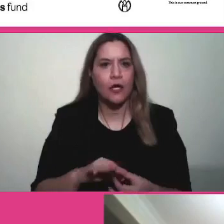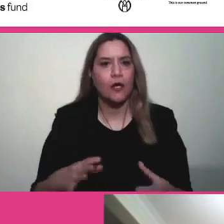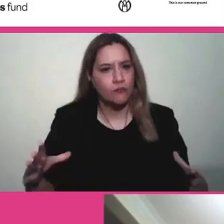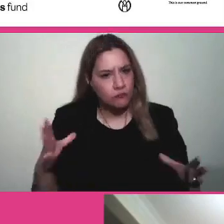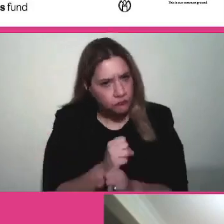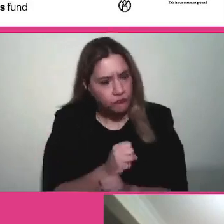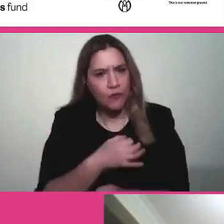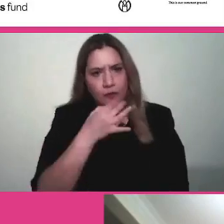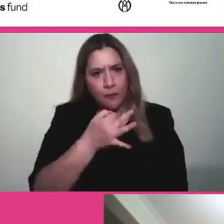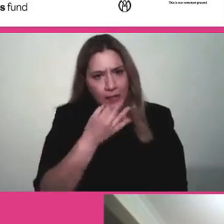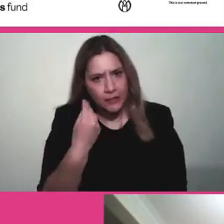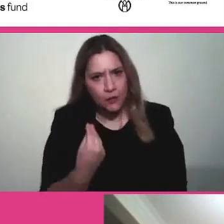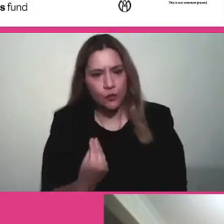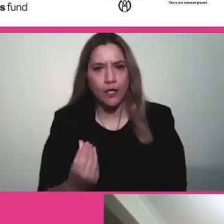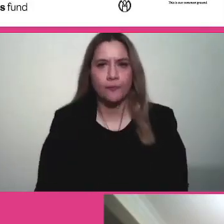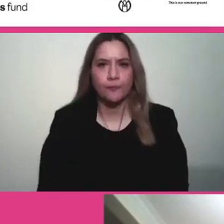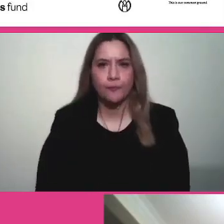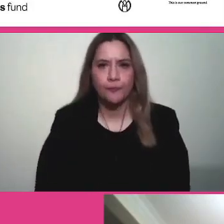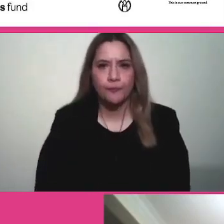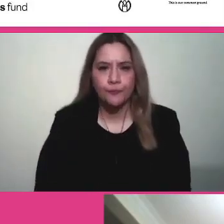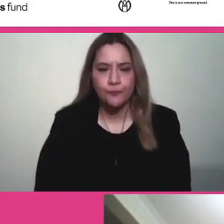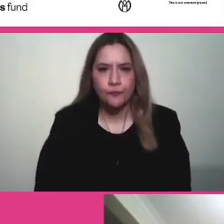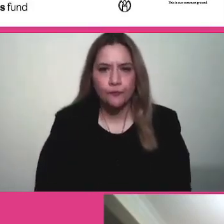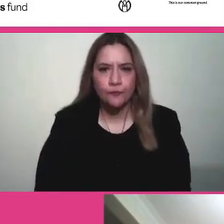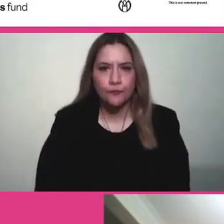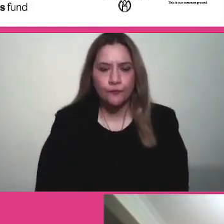ακούσει και μιλήσει κανονικά. Okay.